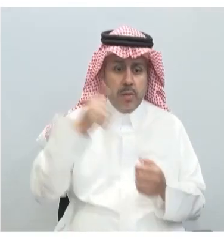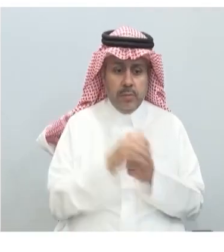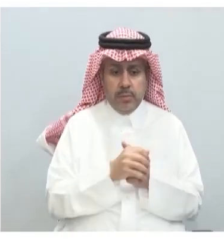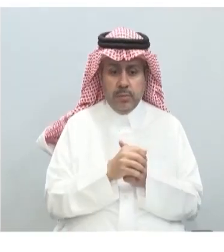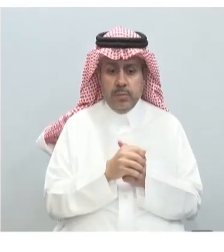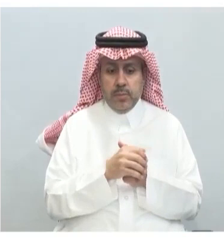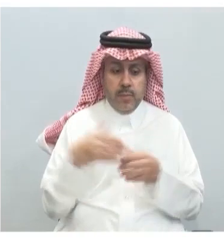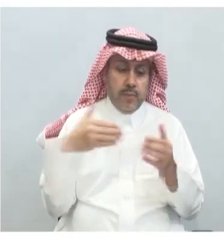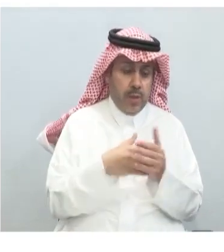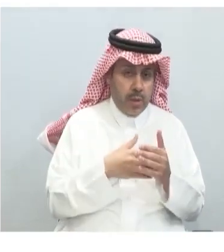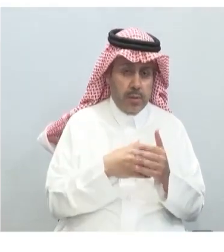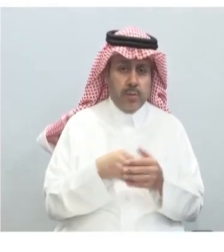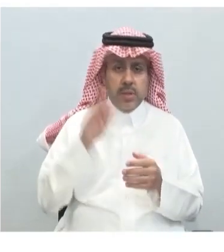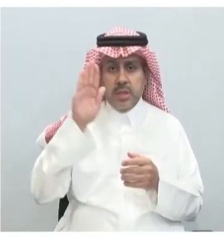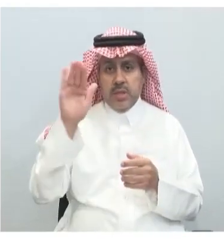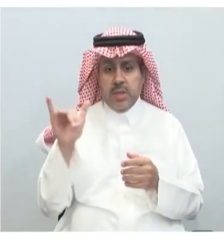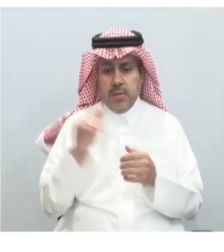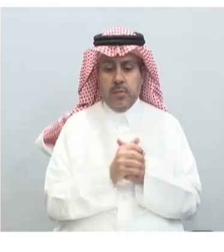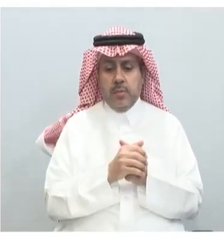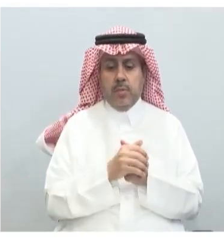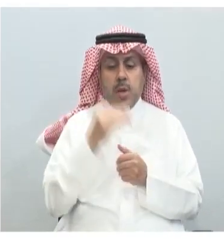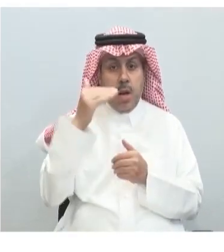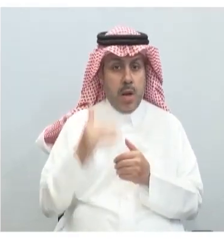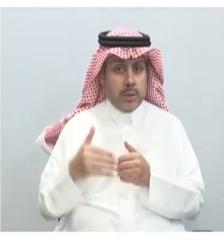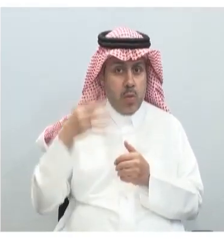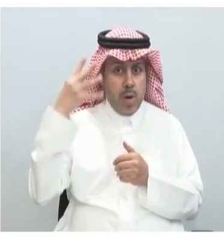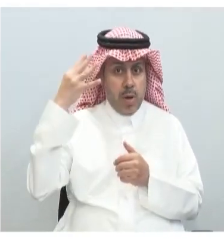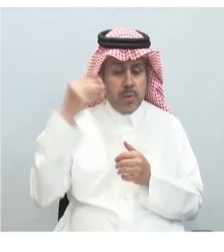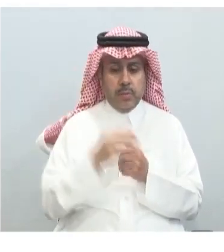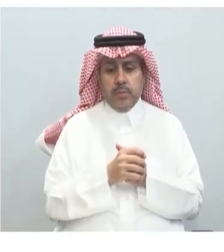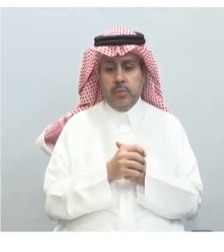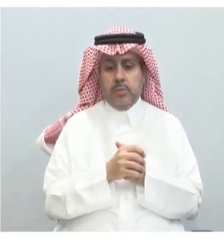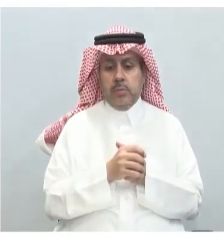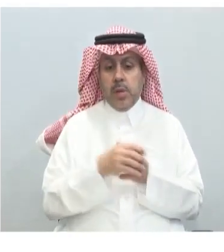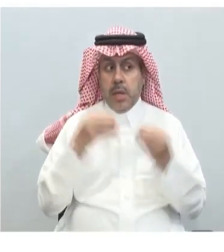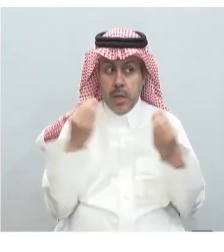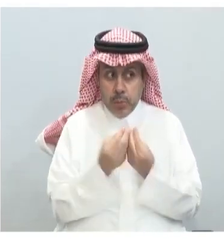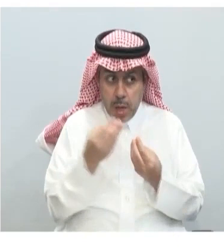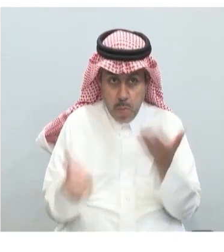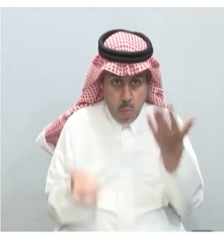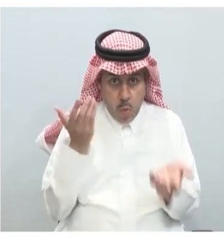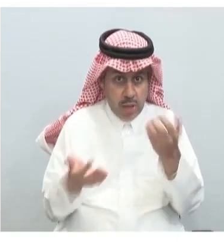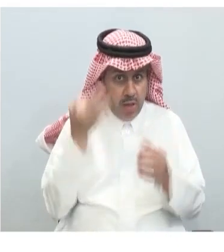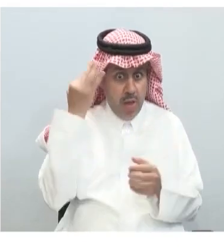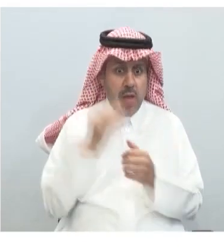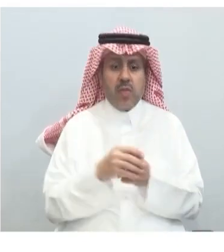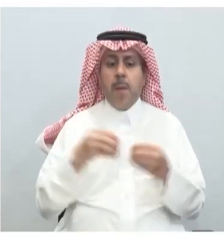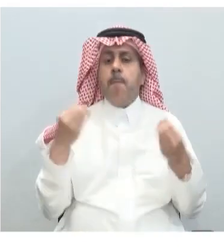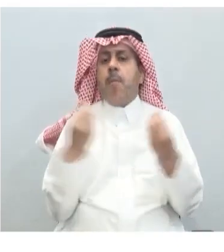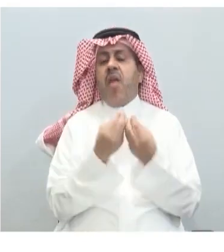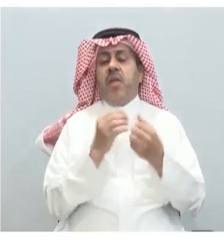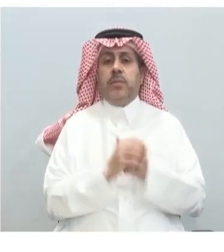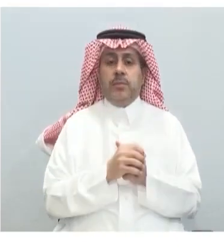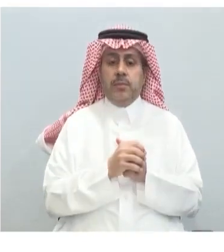انتهينا من المعادله س الخطوه الثالثه او الرابعه عفوا نجمع المعادلات الثلاث كلها